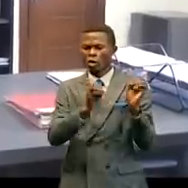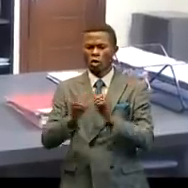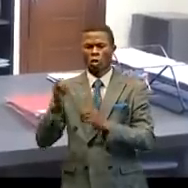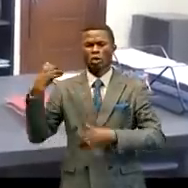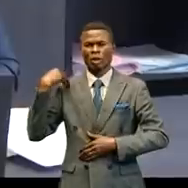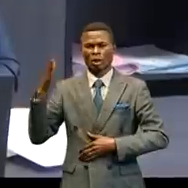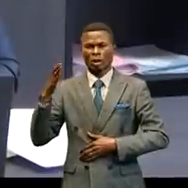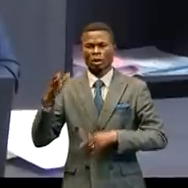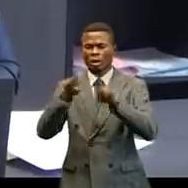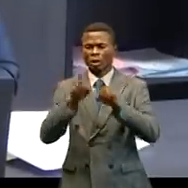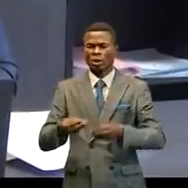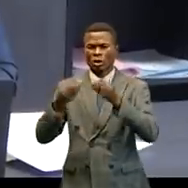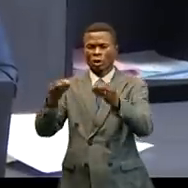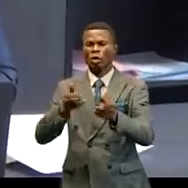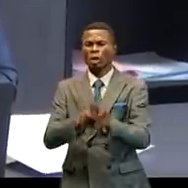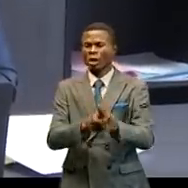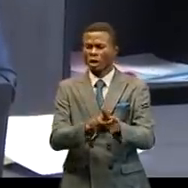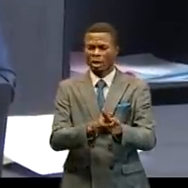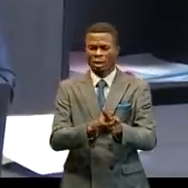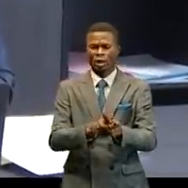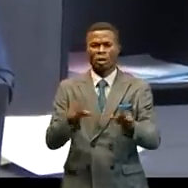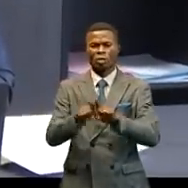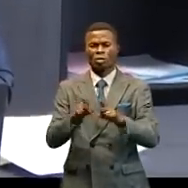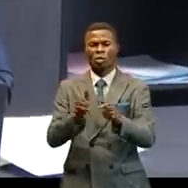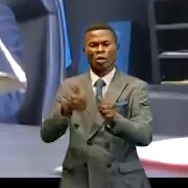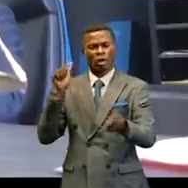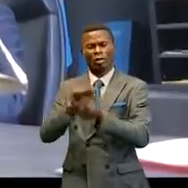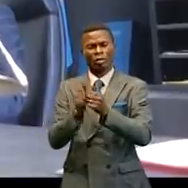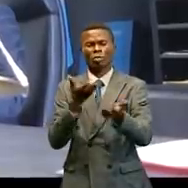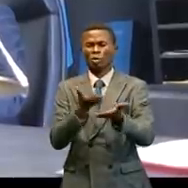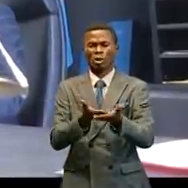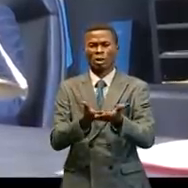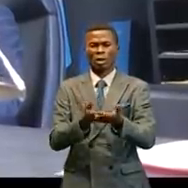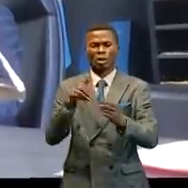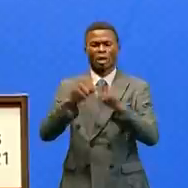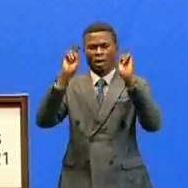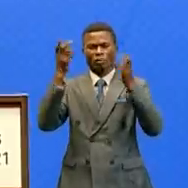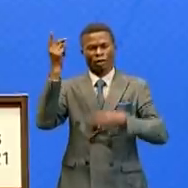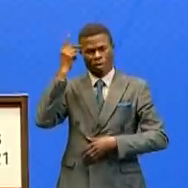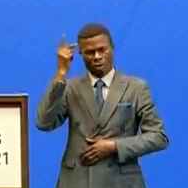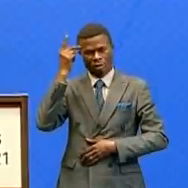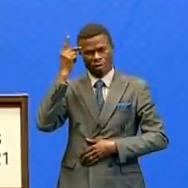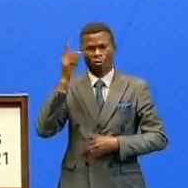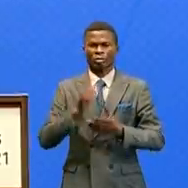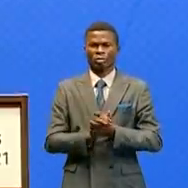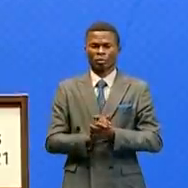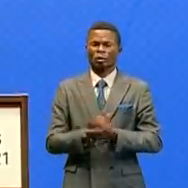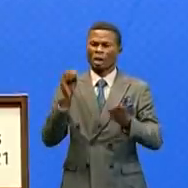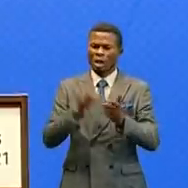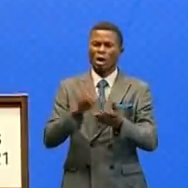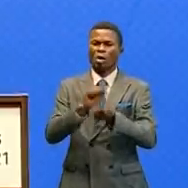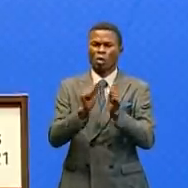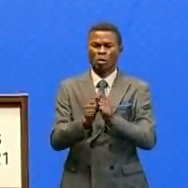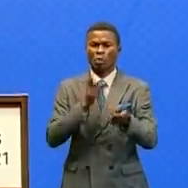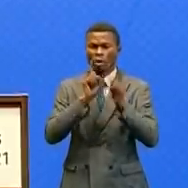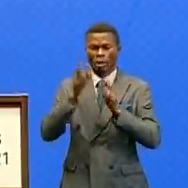public et de les doter des armes non létales pour éviter pareil incident dans l'avenir. Autre point